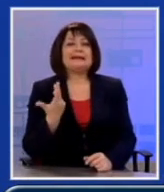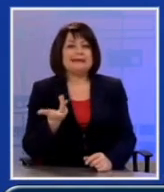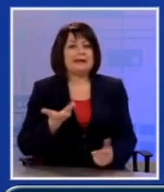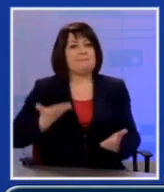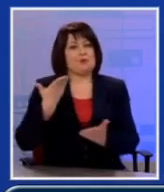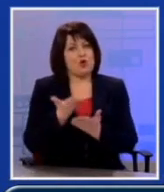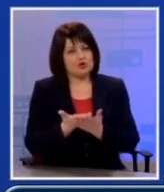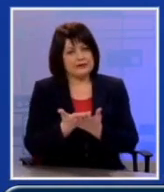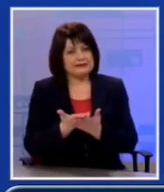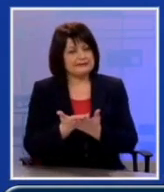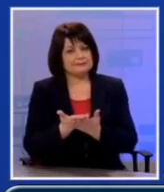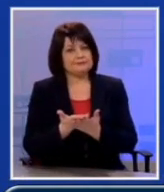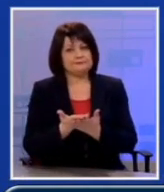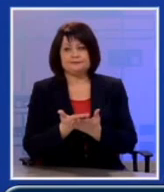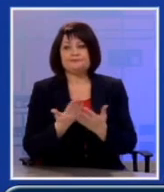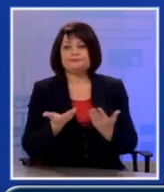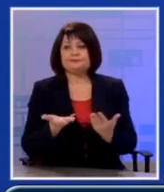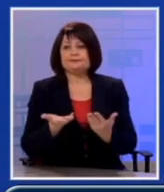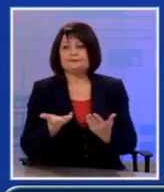πρότασή μου και